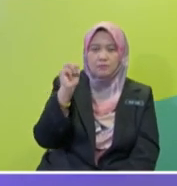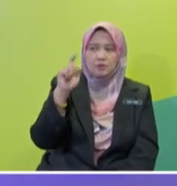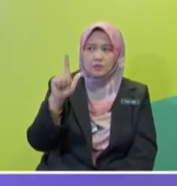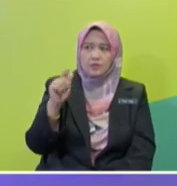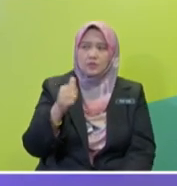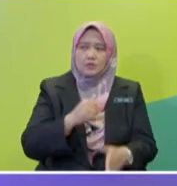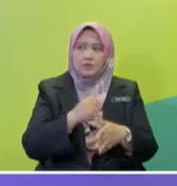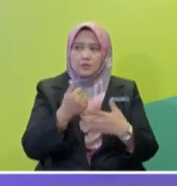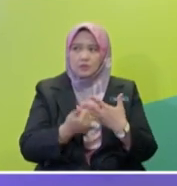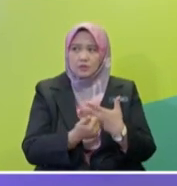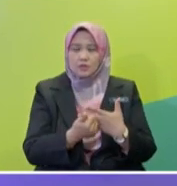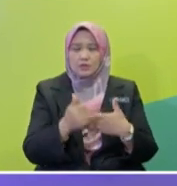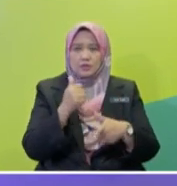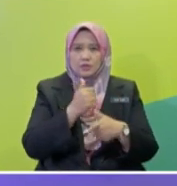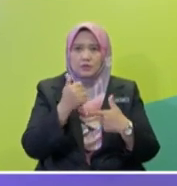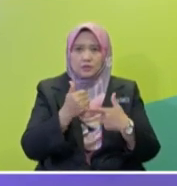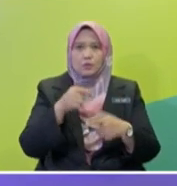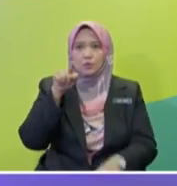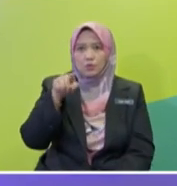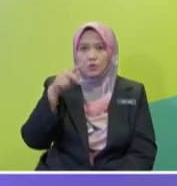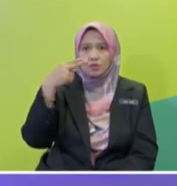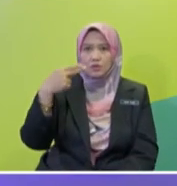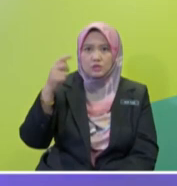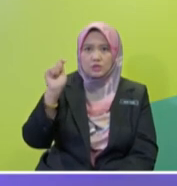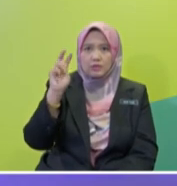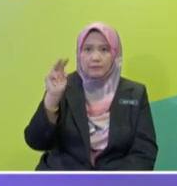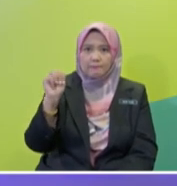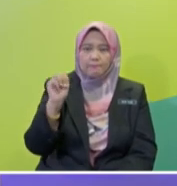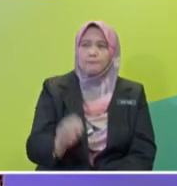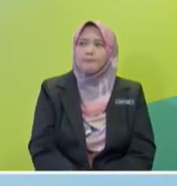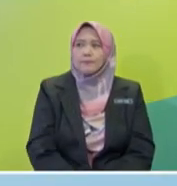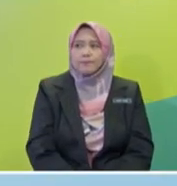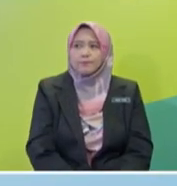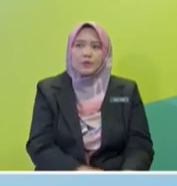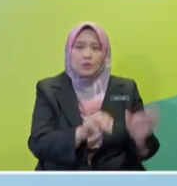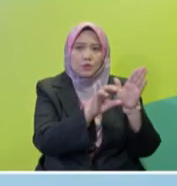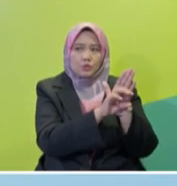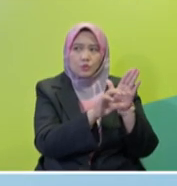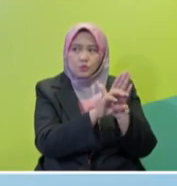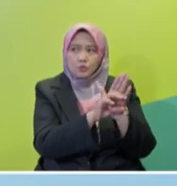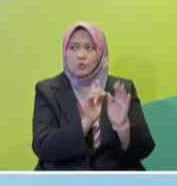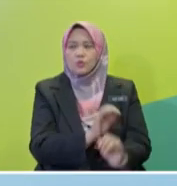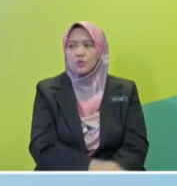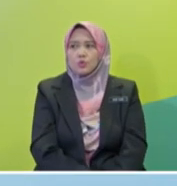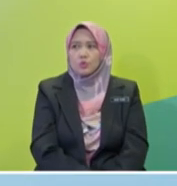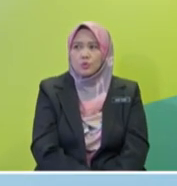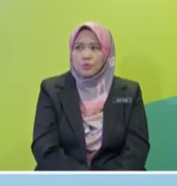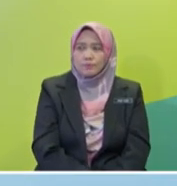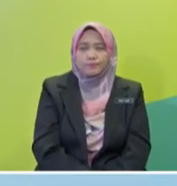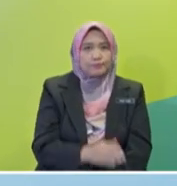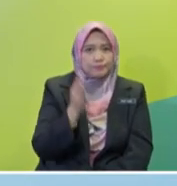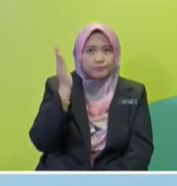MM Oke kita lihat contoh kearahan SMPN ditarik dengan menggunakan Frisian notepad